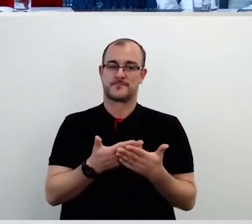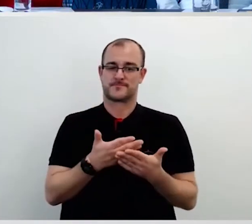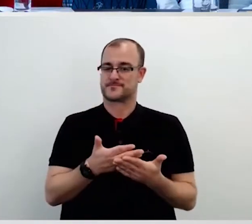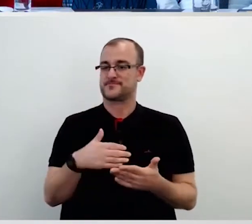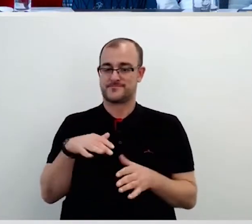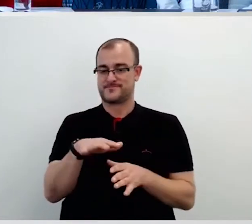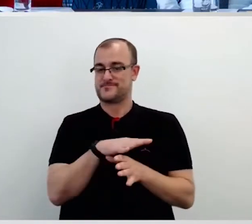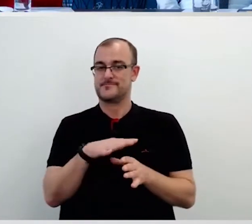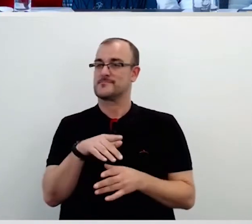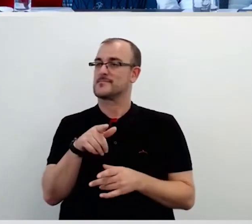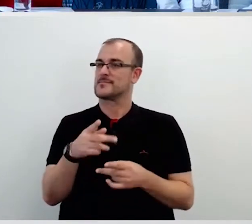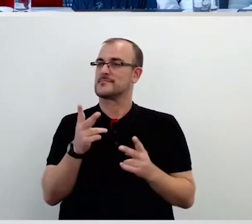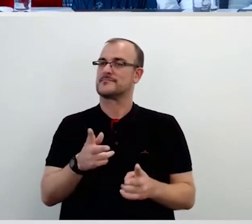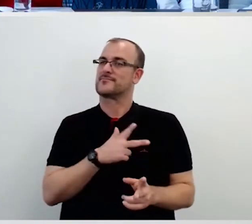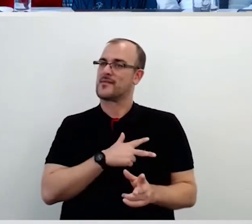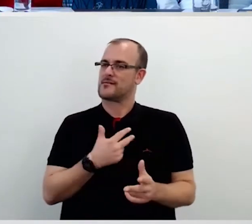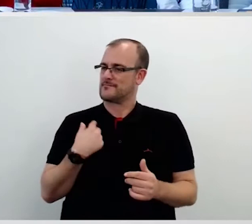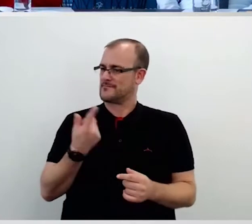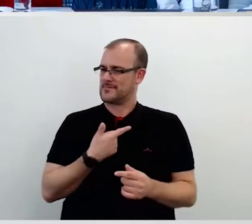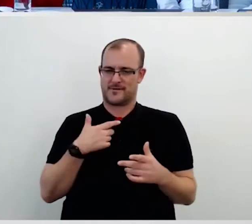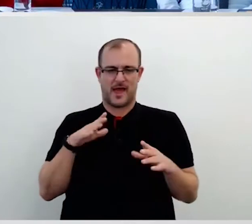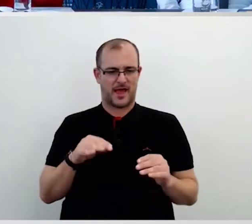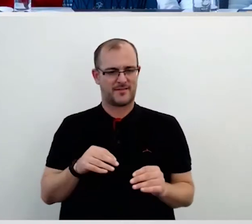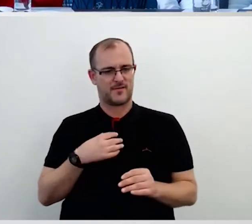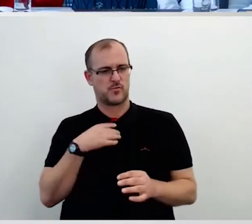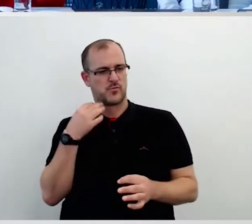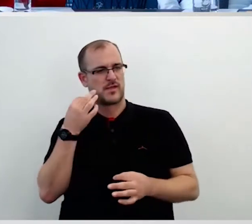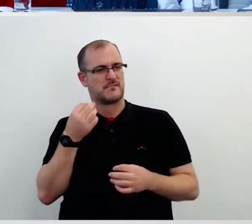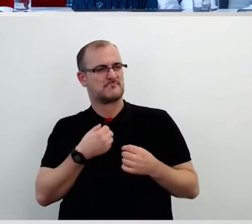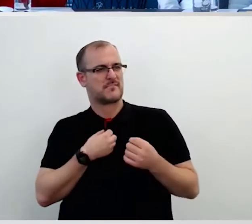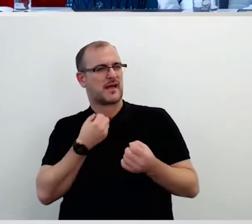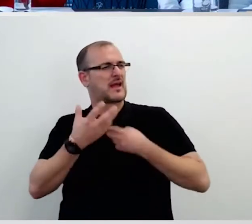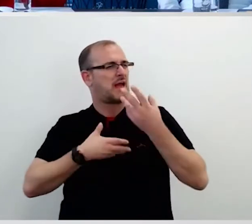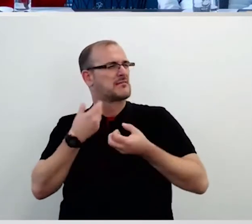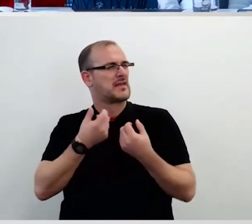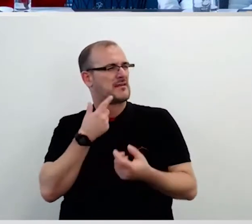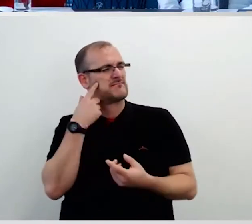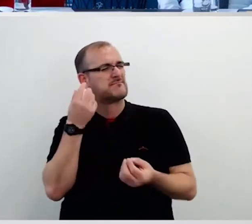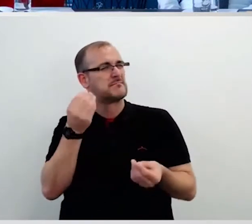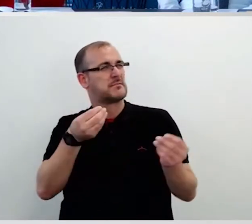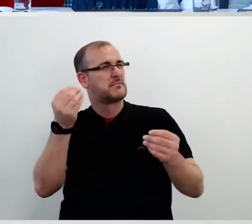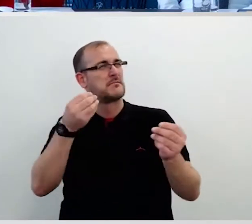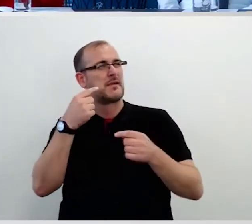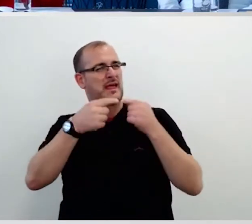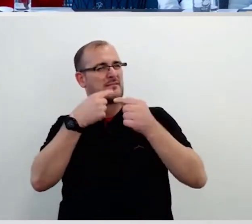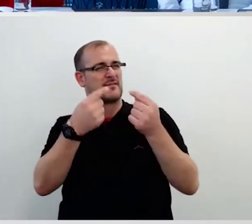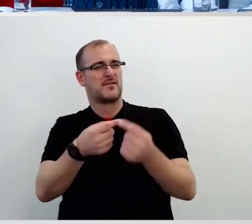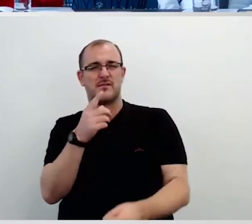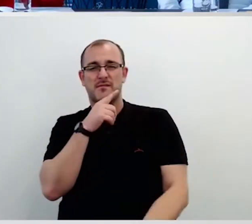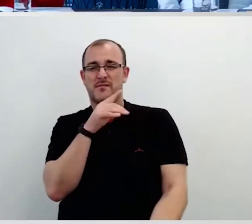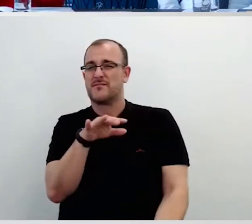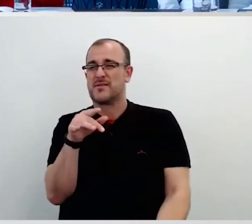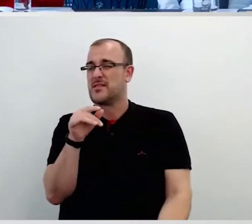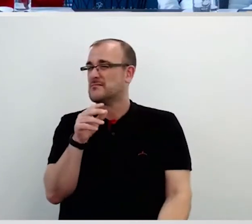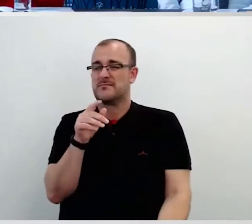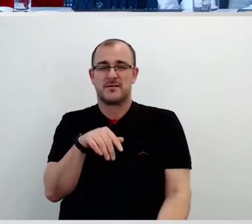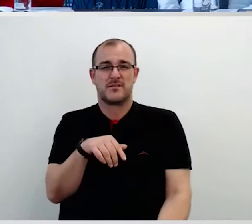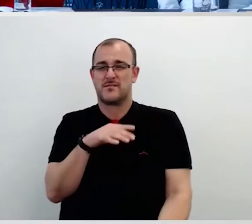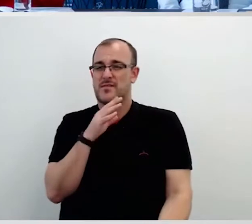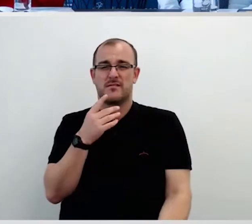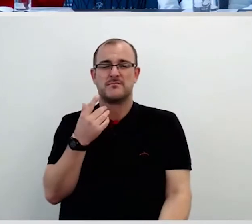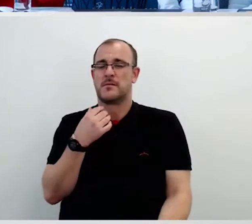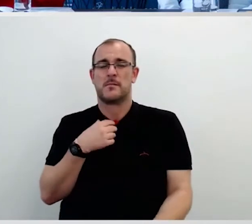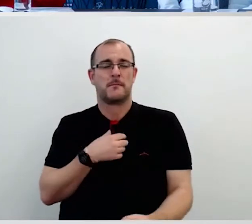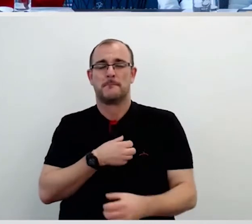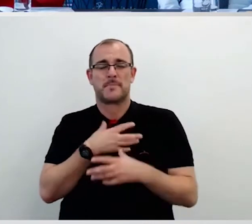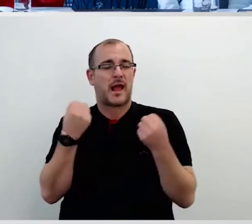das sind doch die, die letztlich auch anwenden und da auch kreativ entwickeln. Sie wissen gar nicht, wie viele begeisterte,